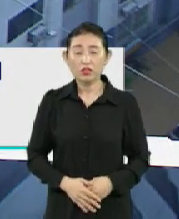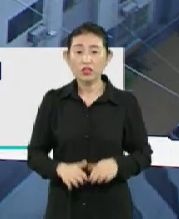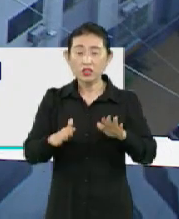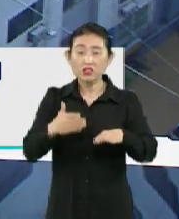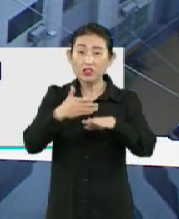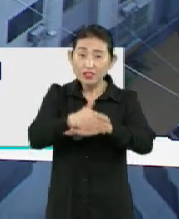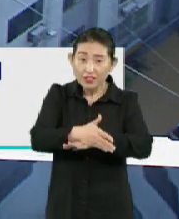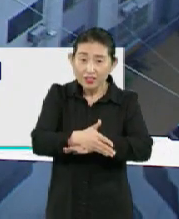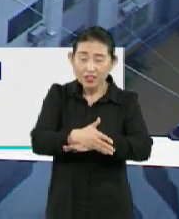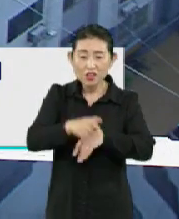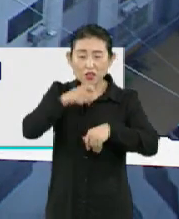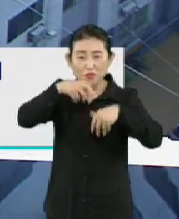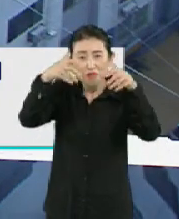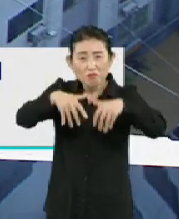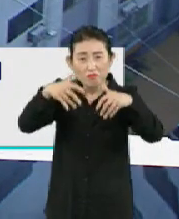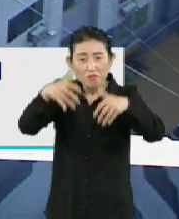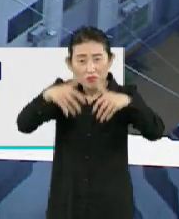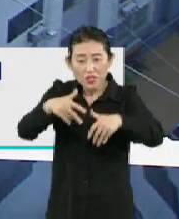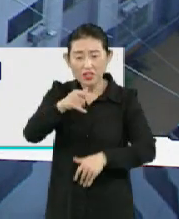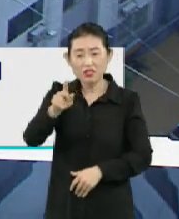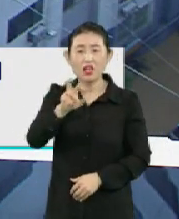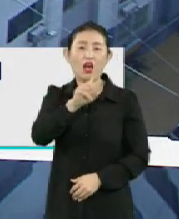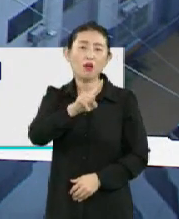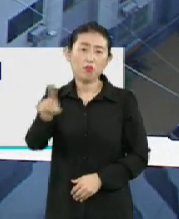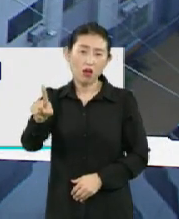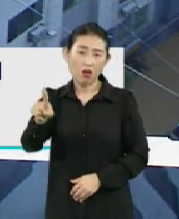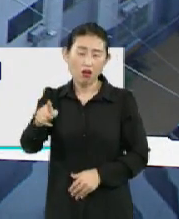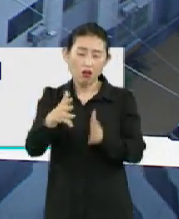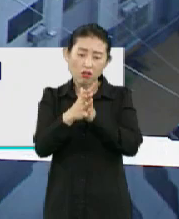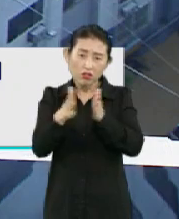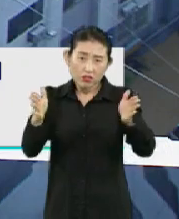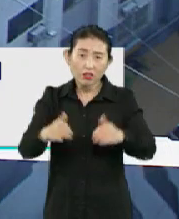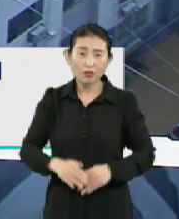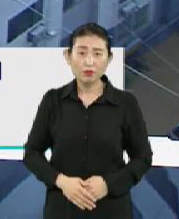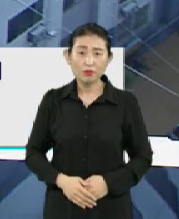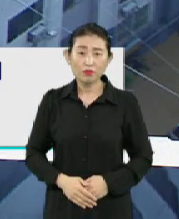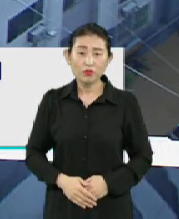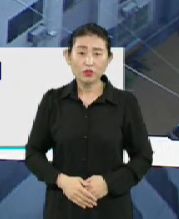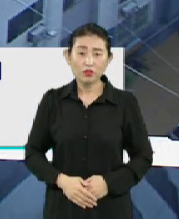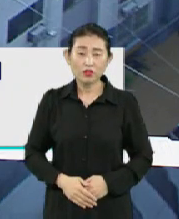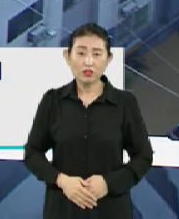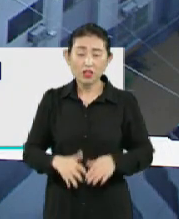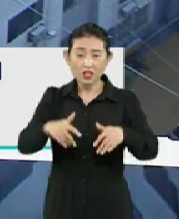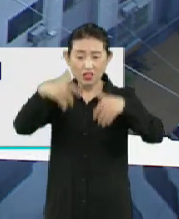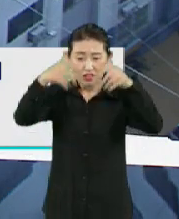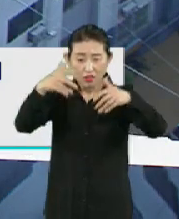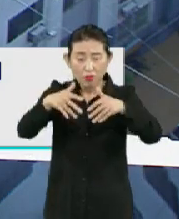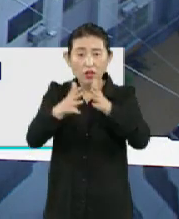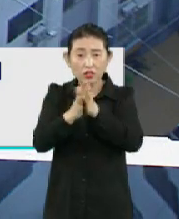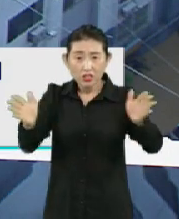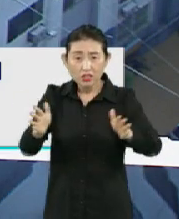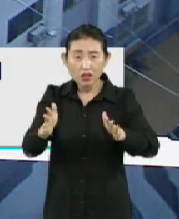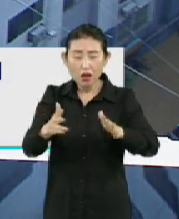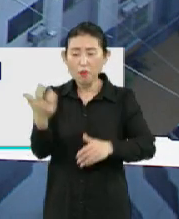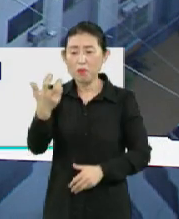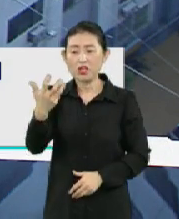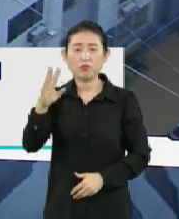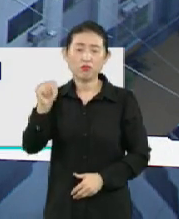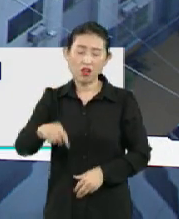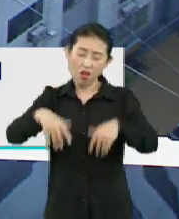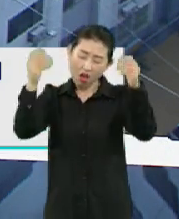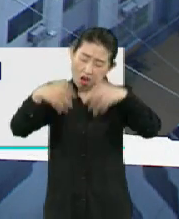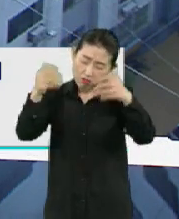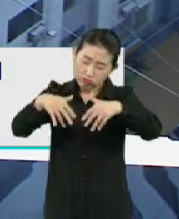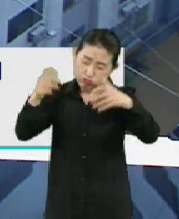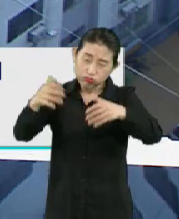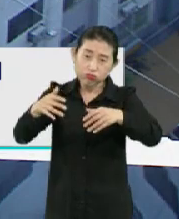예년보다 늦게 시작된 지각장마의 움직임이 심상치 않습니다. 장마 시작 첫날부터 80mm 가까운 많은